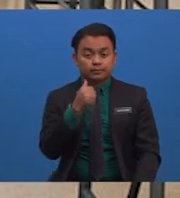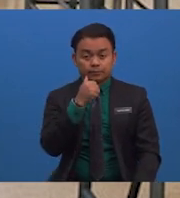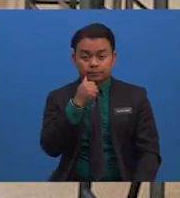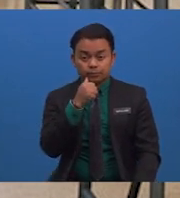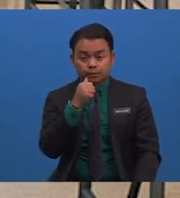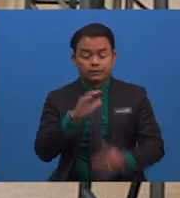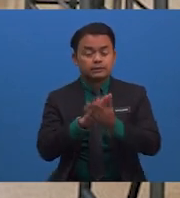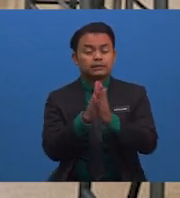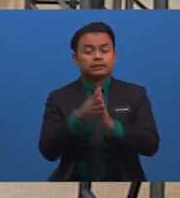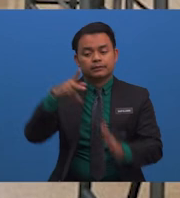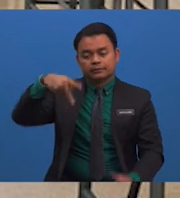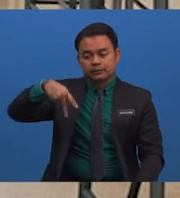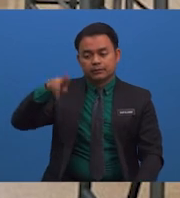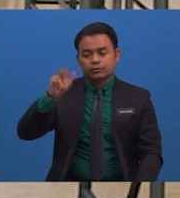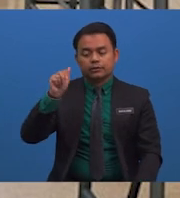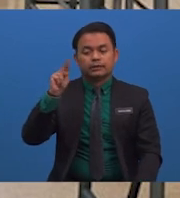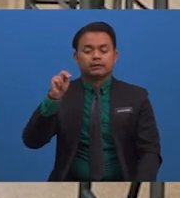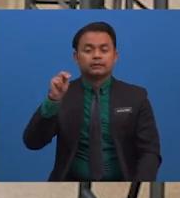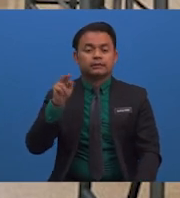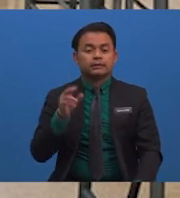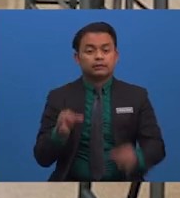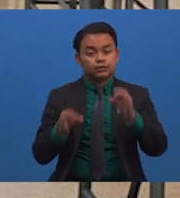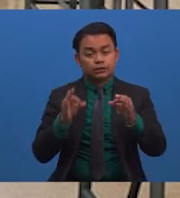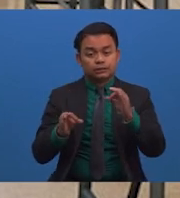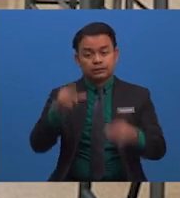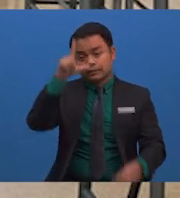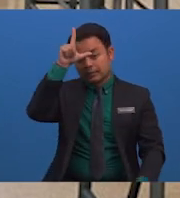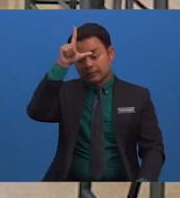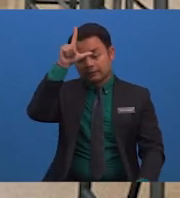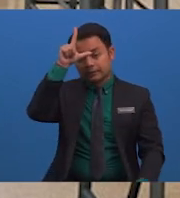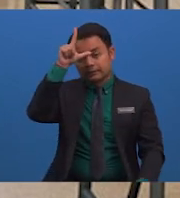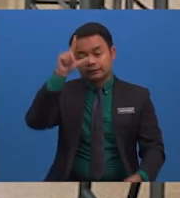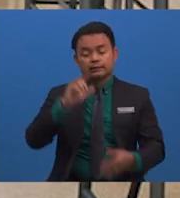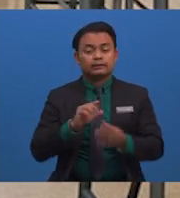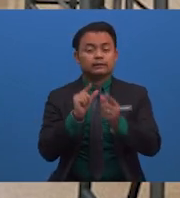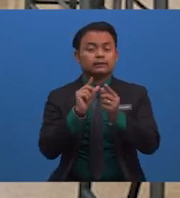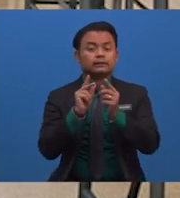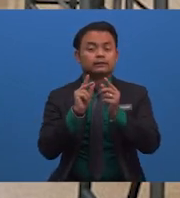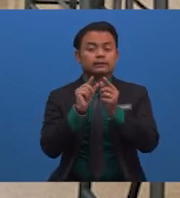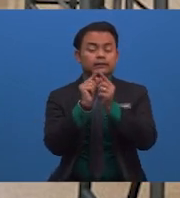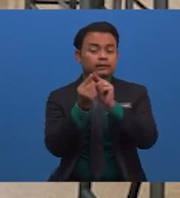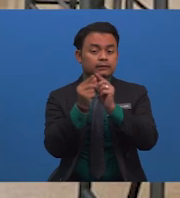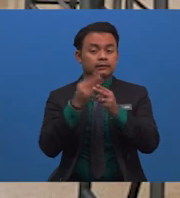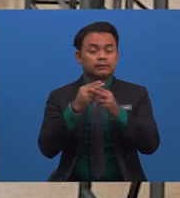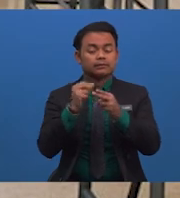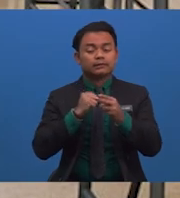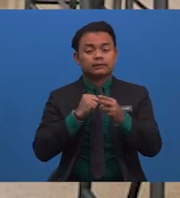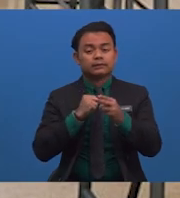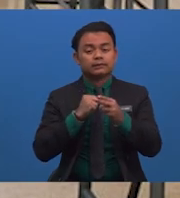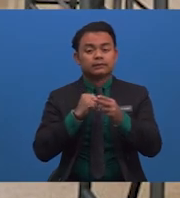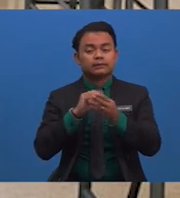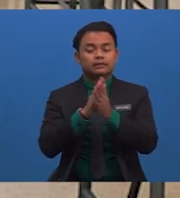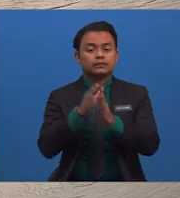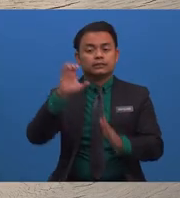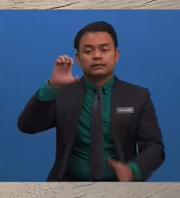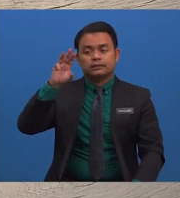lelaki, ganti nama orang yang sesuai ialah Encik. Jadi, dialog Puan Maya ialah,